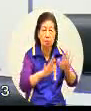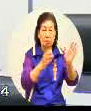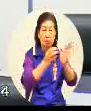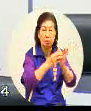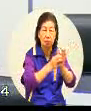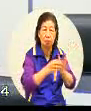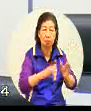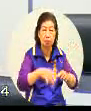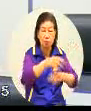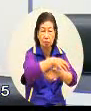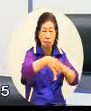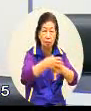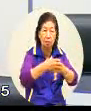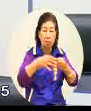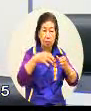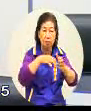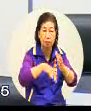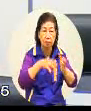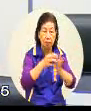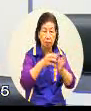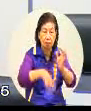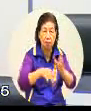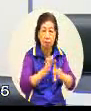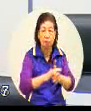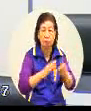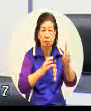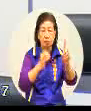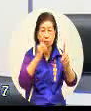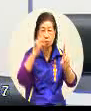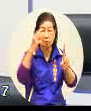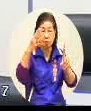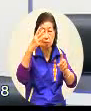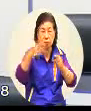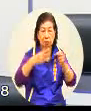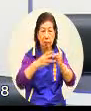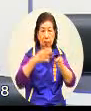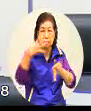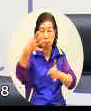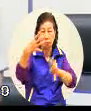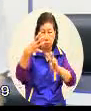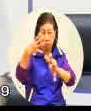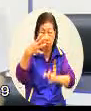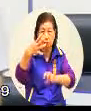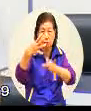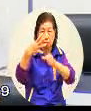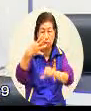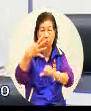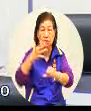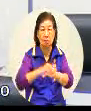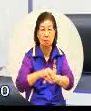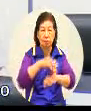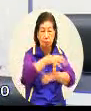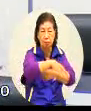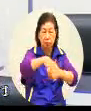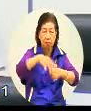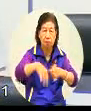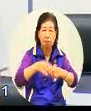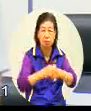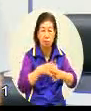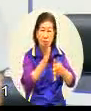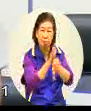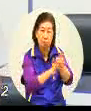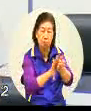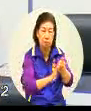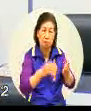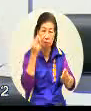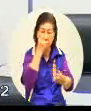已经1903年4月25号，就是咧旧年的4月25号，已经环境影响评估呢，